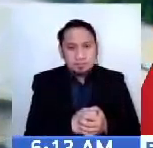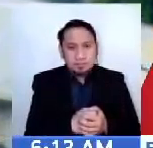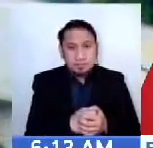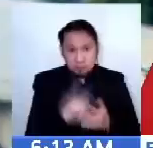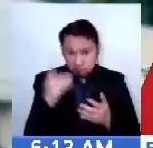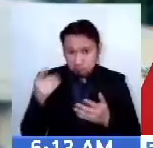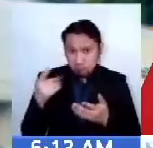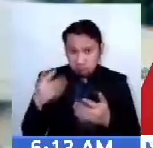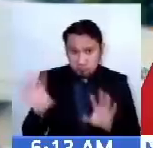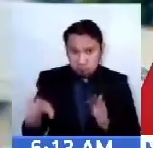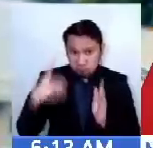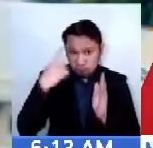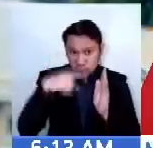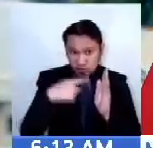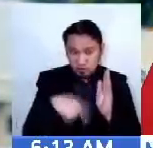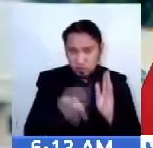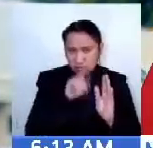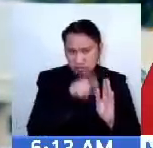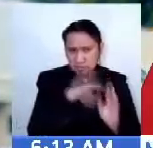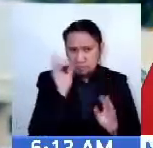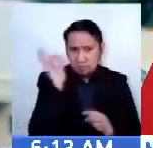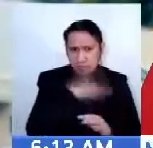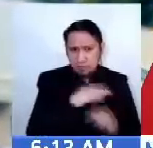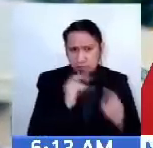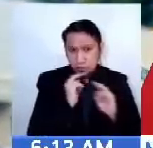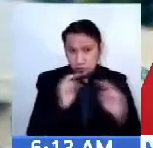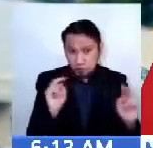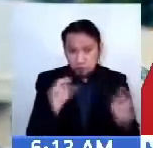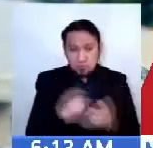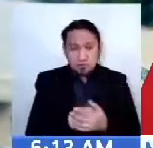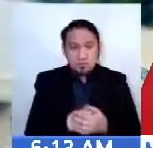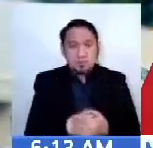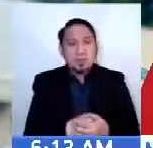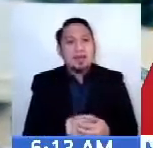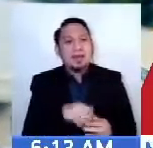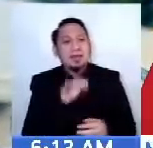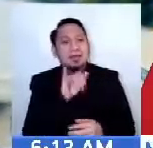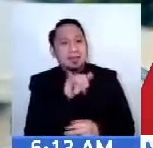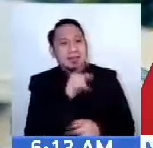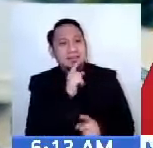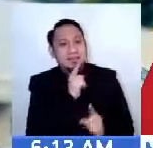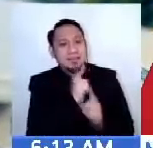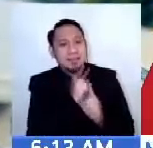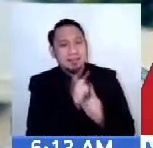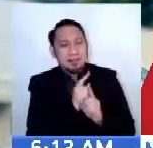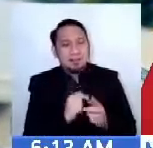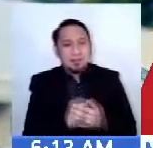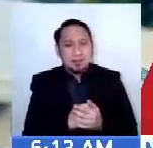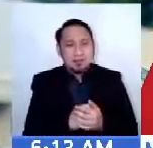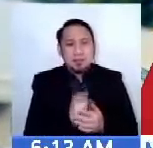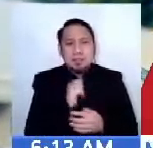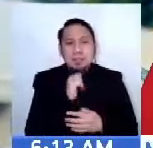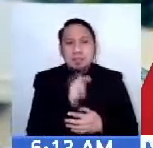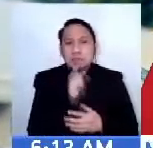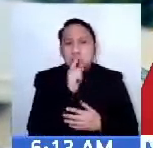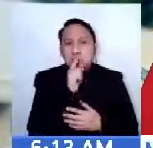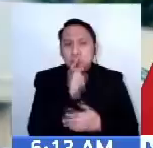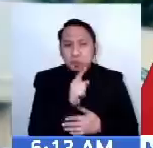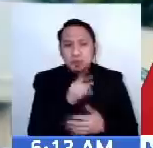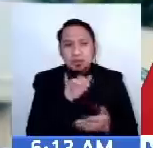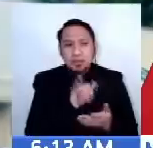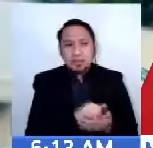na na fake news po ito? Tama po, Igan. Yan po'y isang walang katotohanan na balita. Fake news po